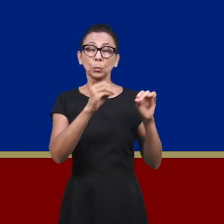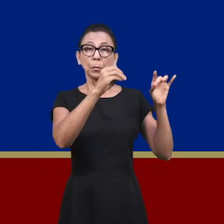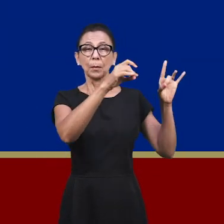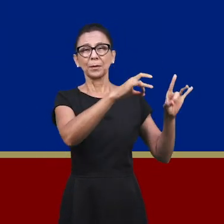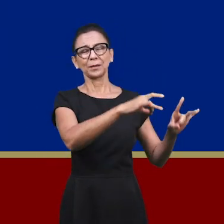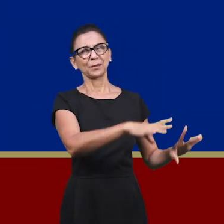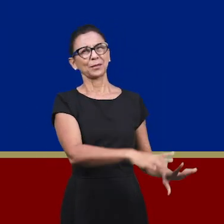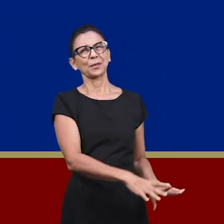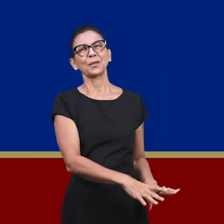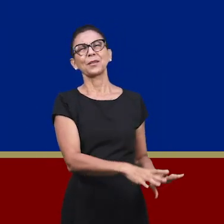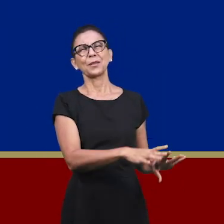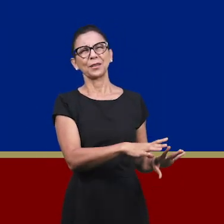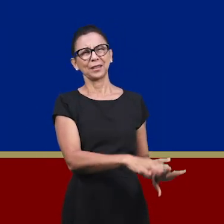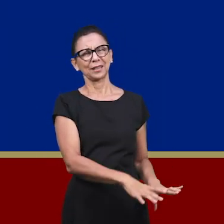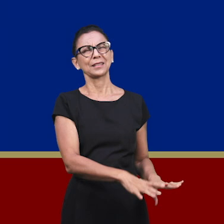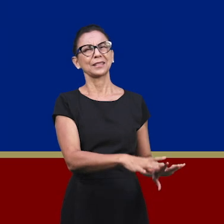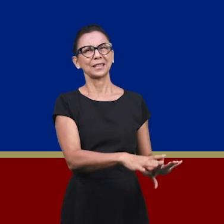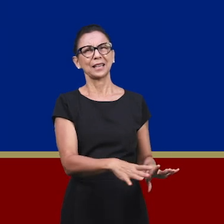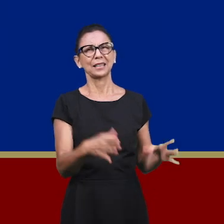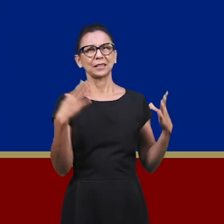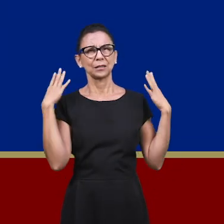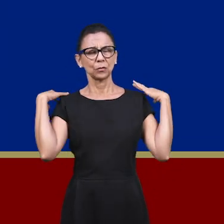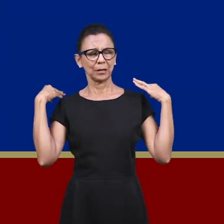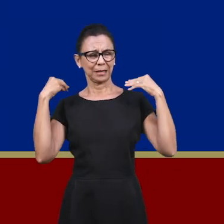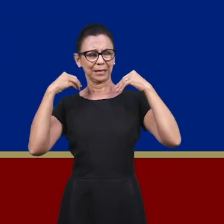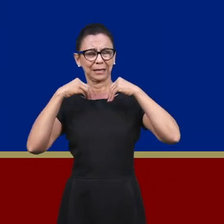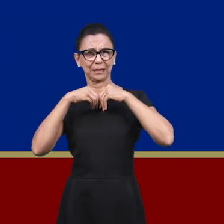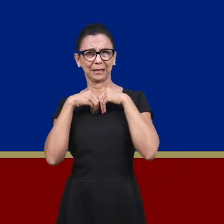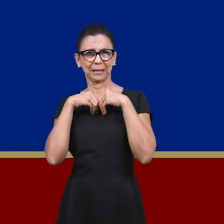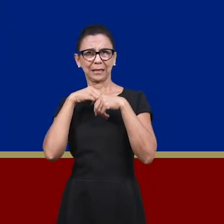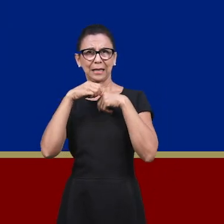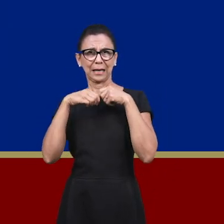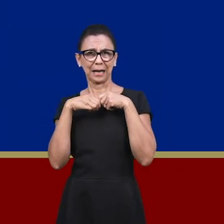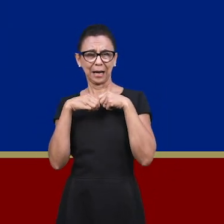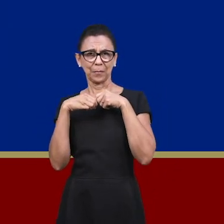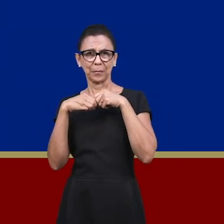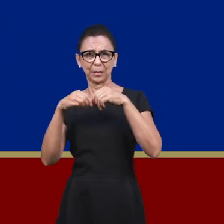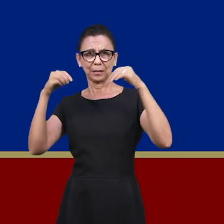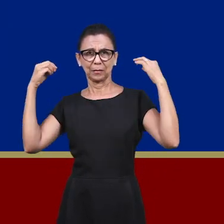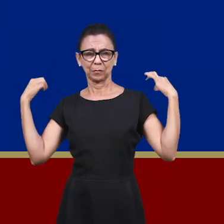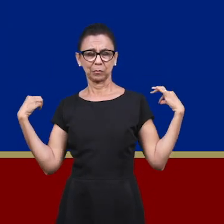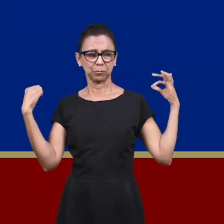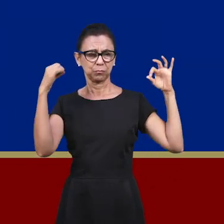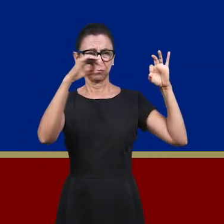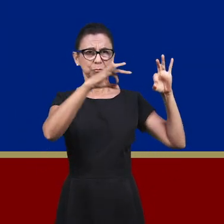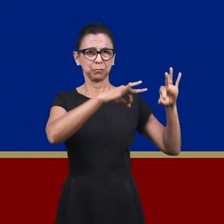il laisse sa couverture, toute sa tradition religieuse,